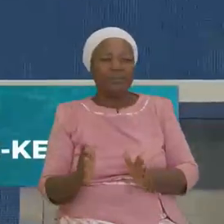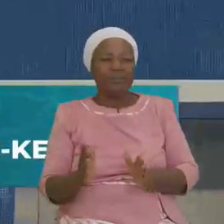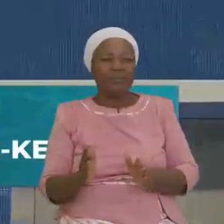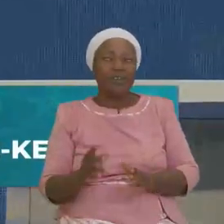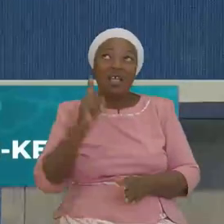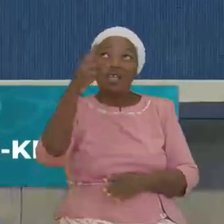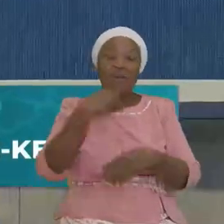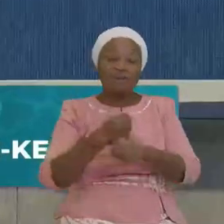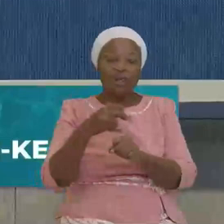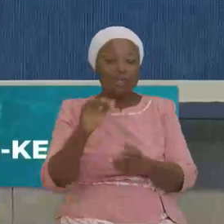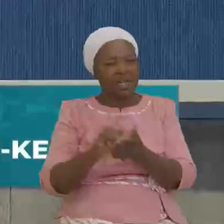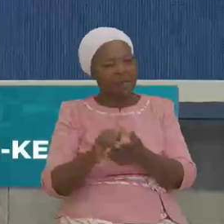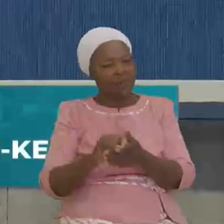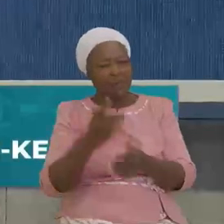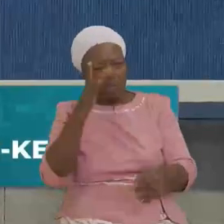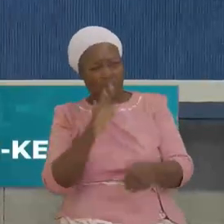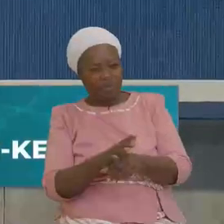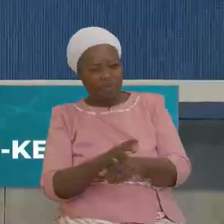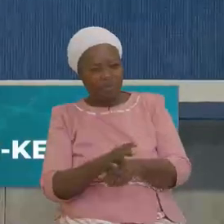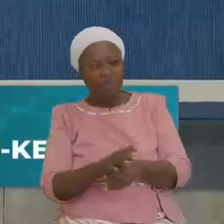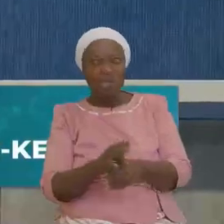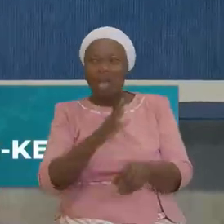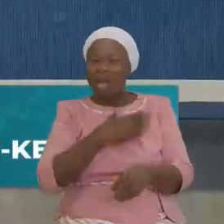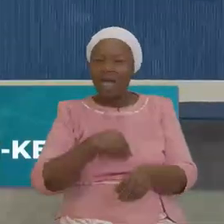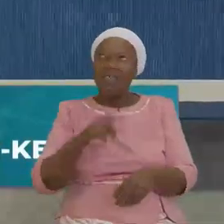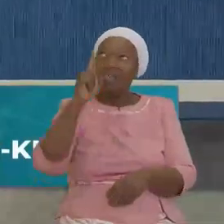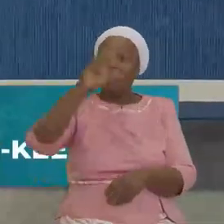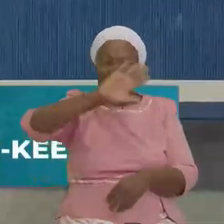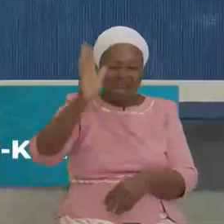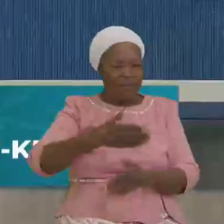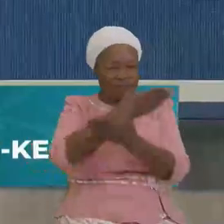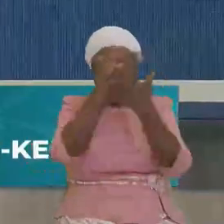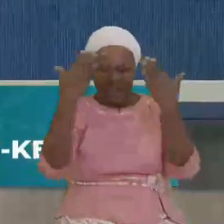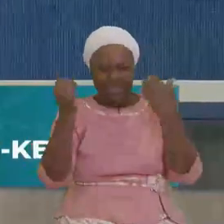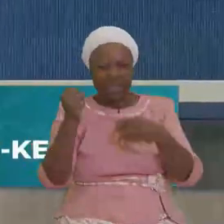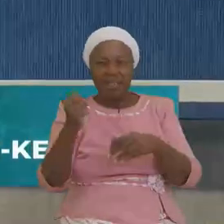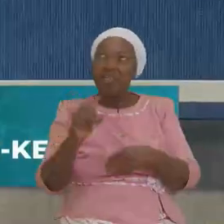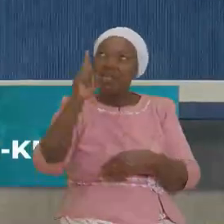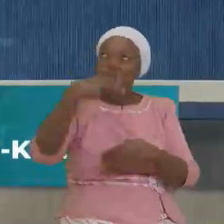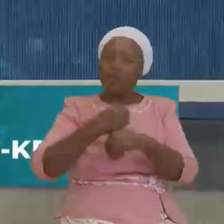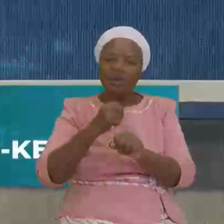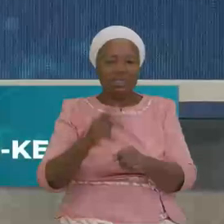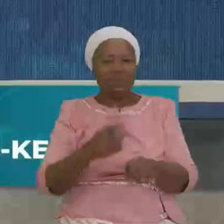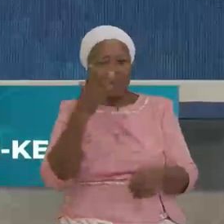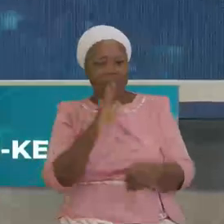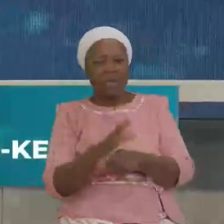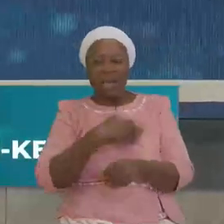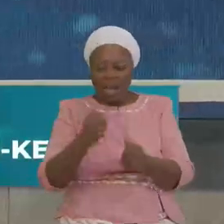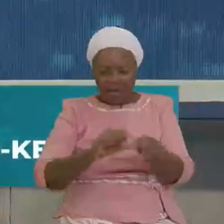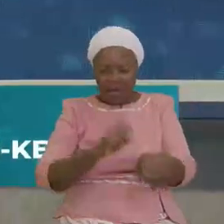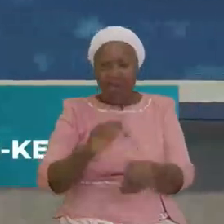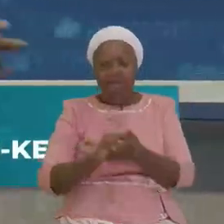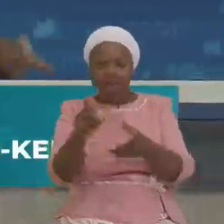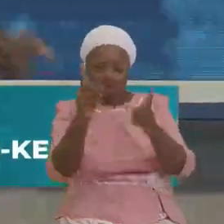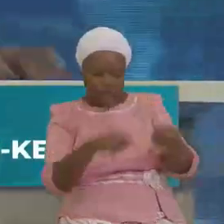Il est celui qui tient promesse. Il a fait la promesse. Il n'oublie jamais. Il a